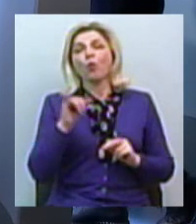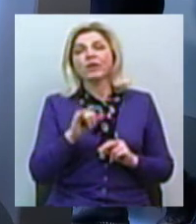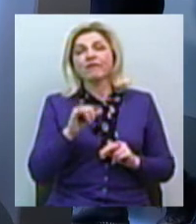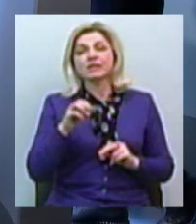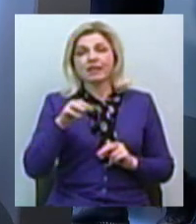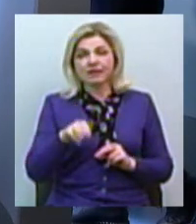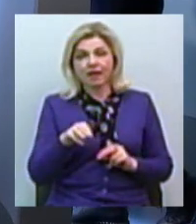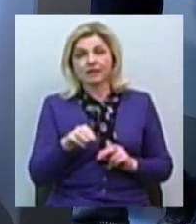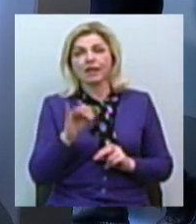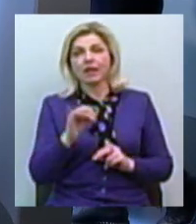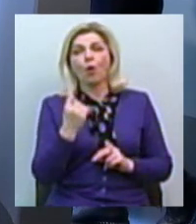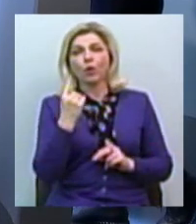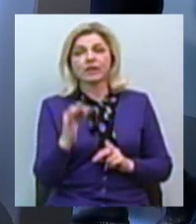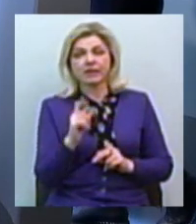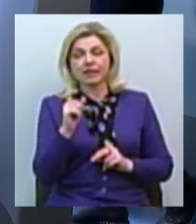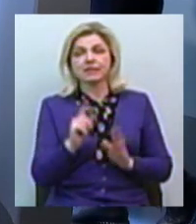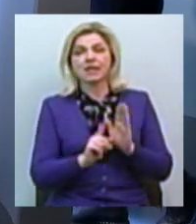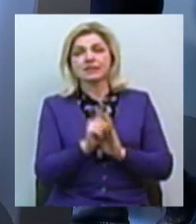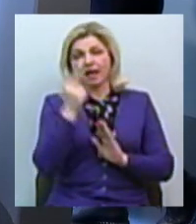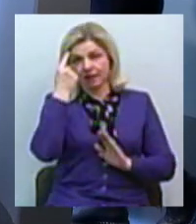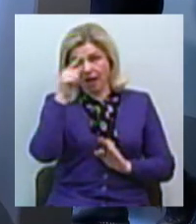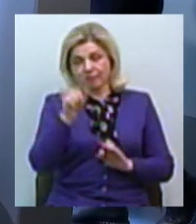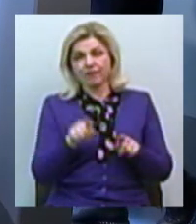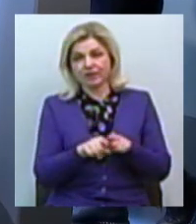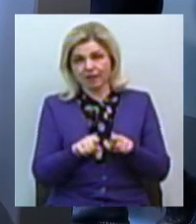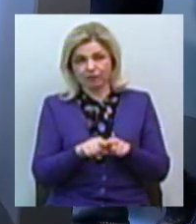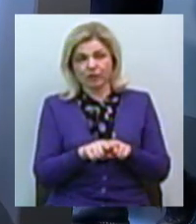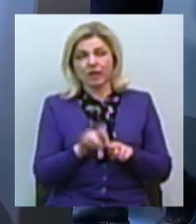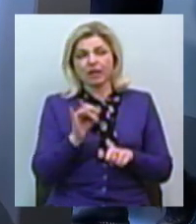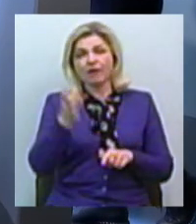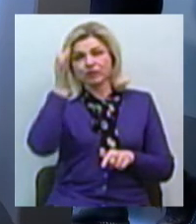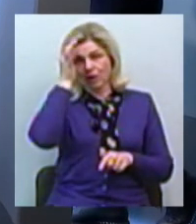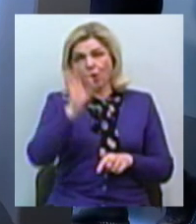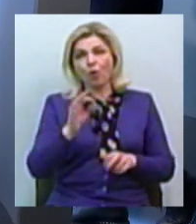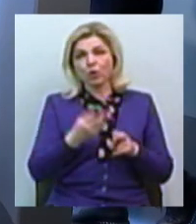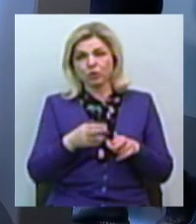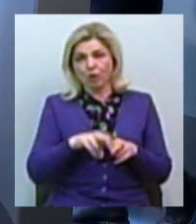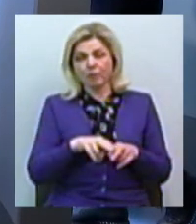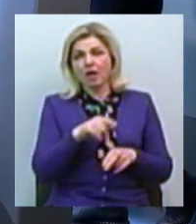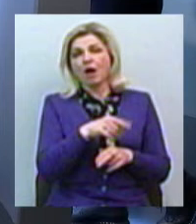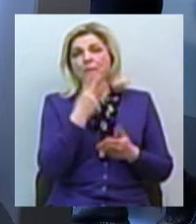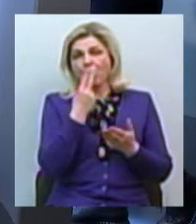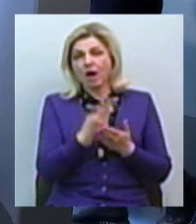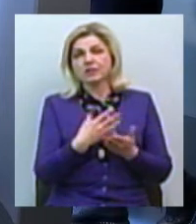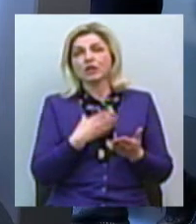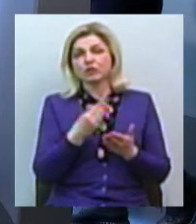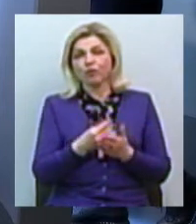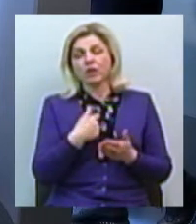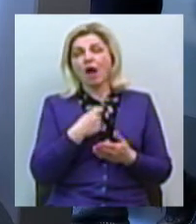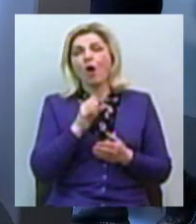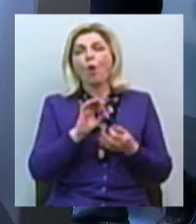згадали, і про один з стартапів так само. Трошки згодом і про нього буде. Вони презентували свої стартапи. І я записав